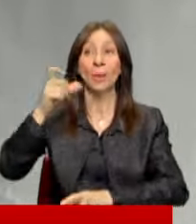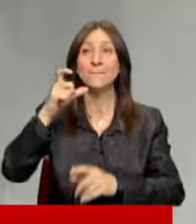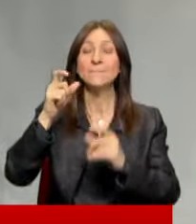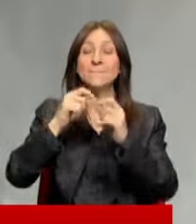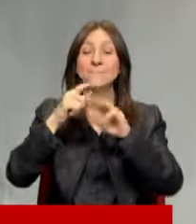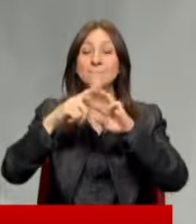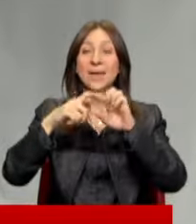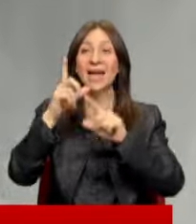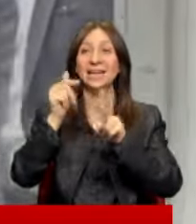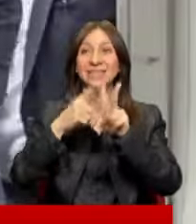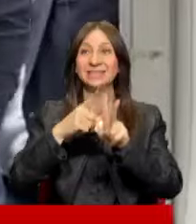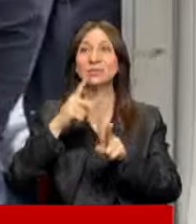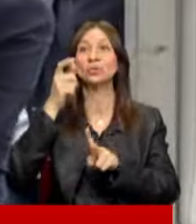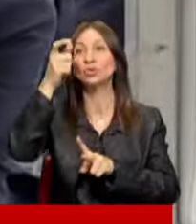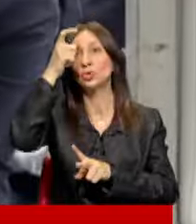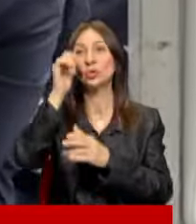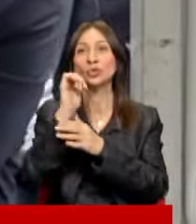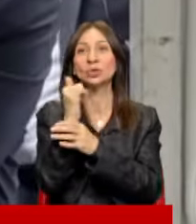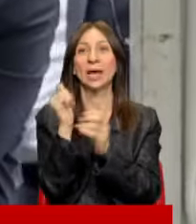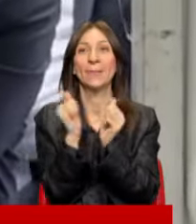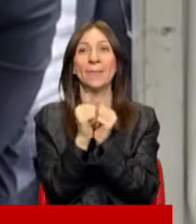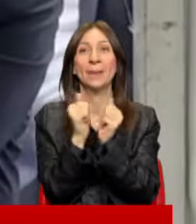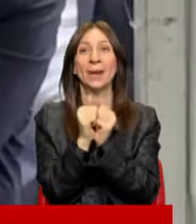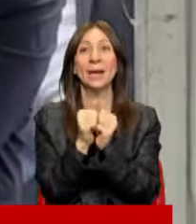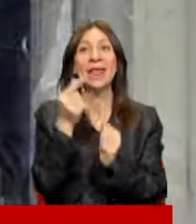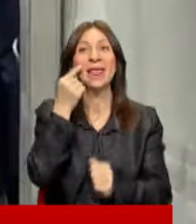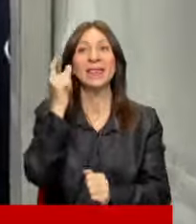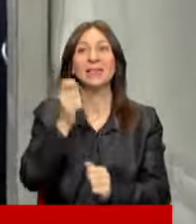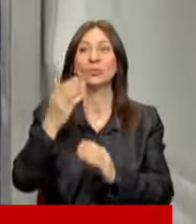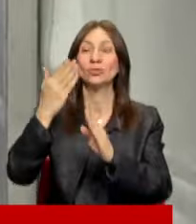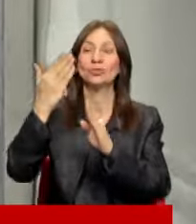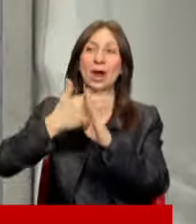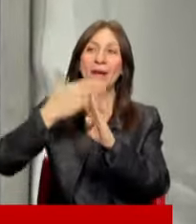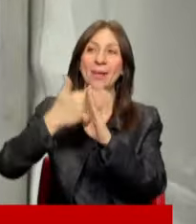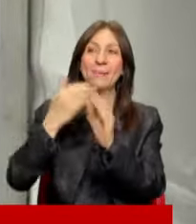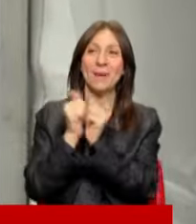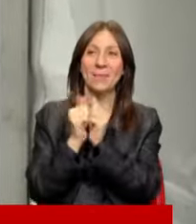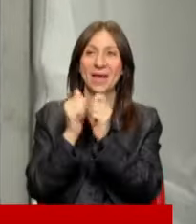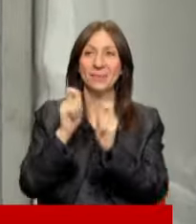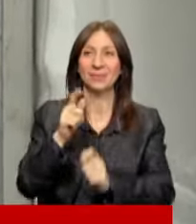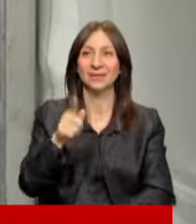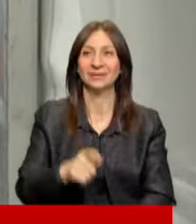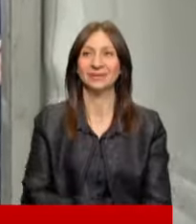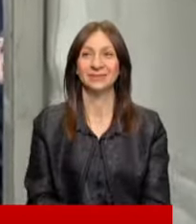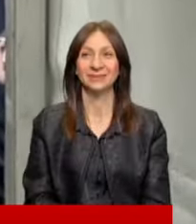döner dükkanı işleten gurbetçi Türk usta ile birlikte bizzat kesti döneri.